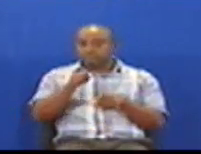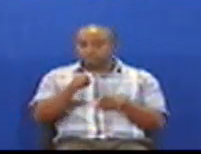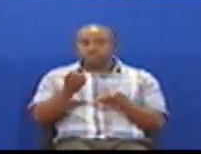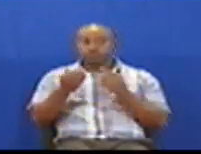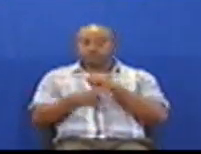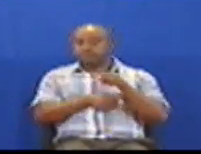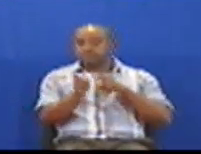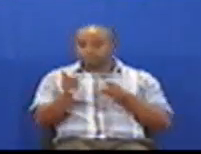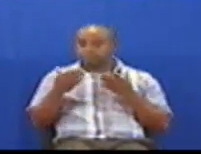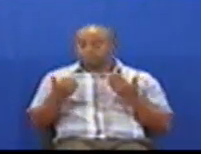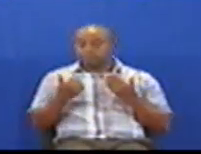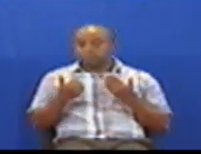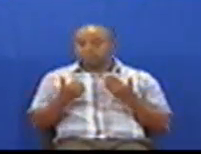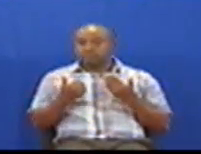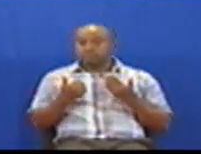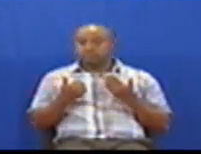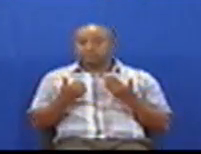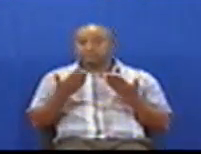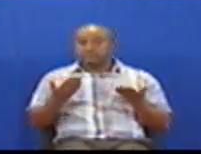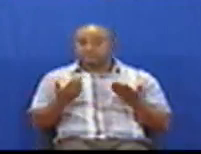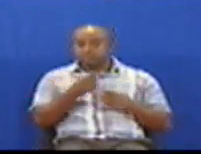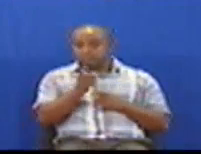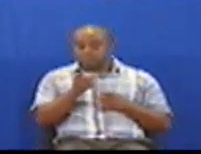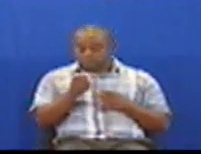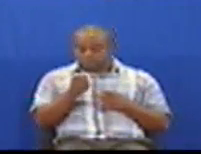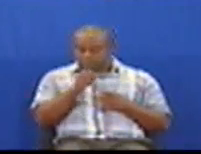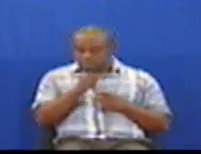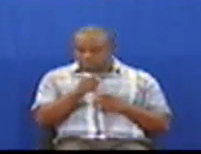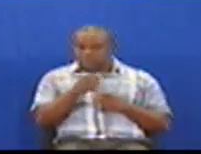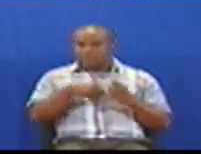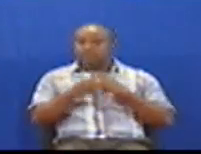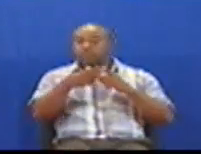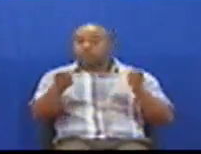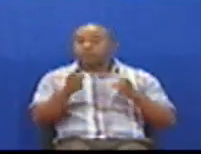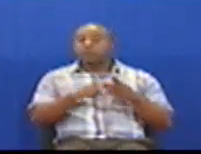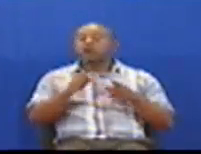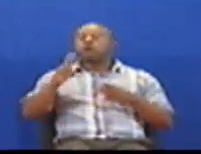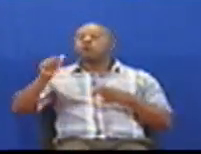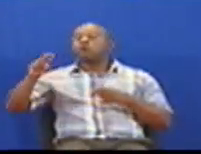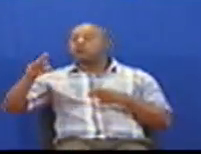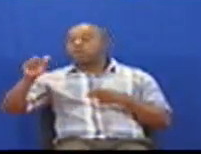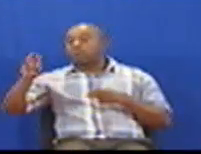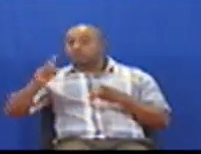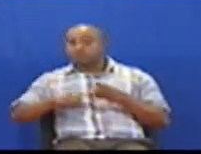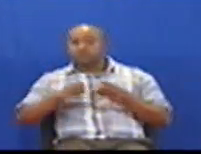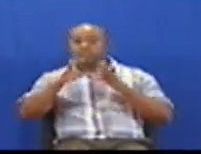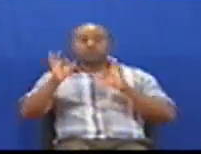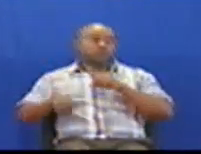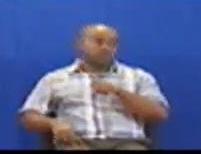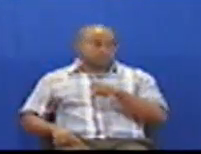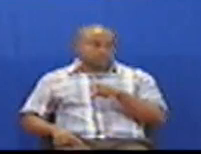na tupate usajili wa kudumu, wananchi waache kuhangaika kwenda hospitali za Kigoma, kwenda Urambo, Tabora na maeneo mengine, Mheshimiwa Naibu